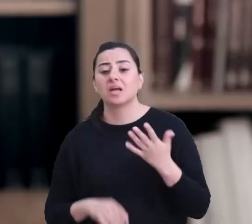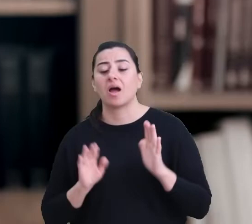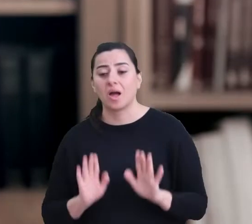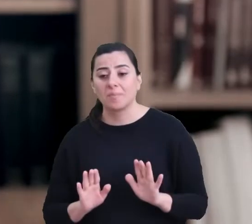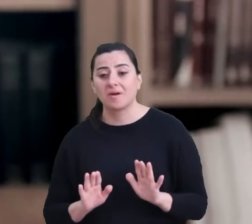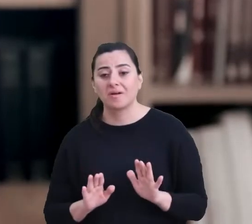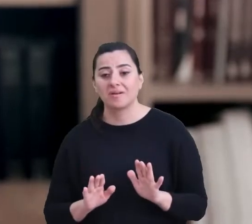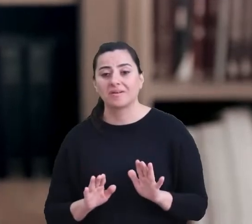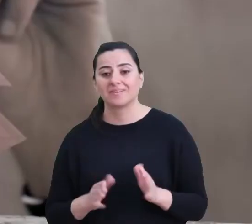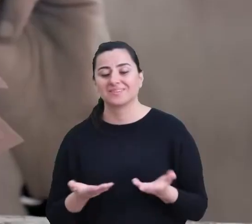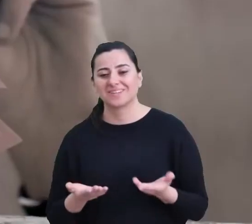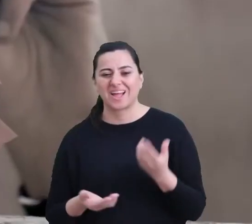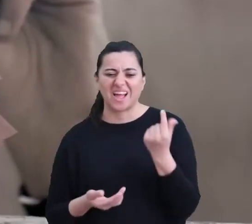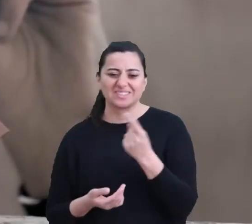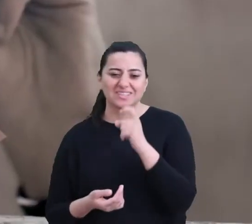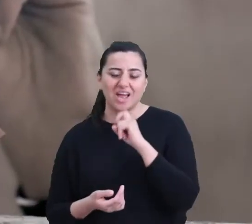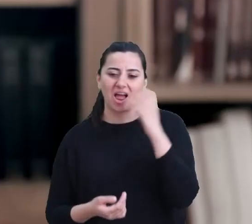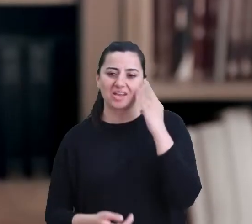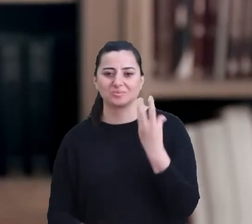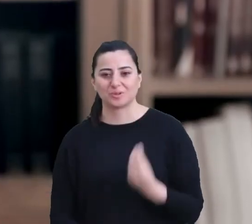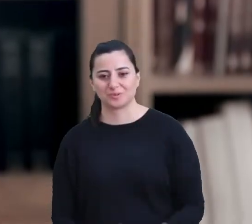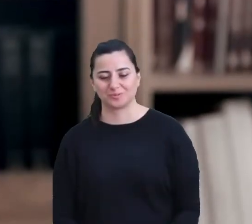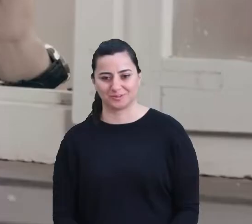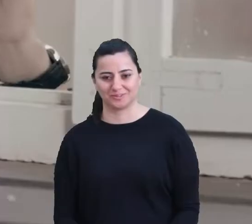ama azıcık yanlış anlaşılmış.